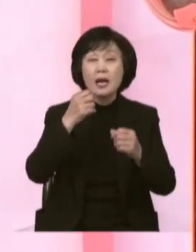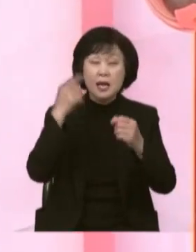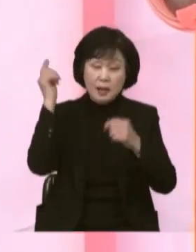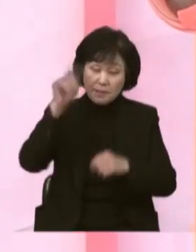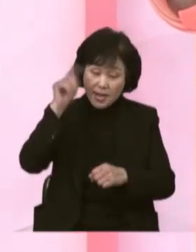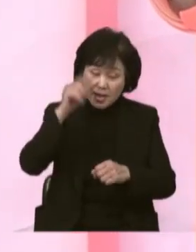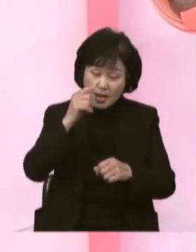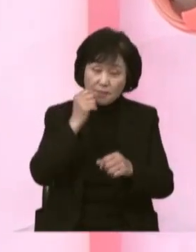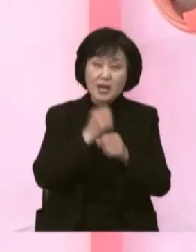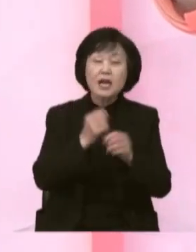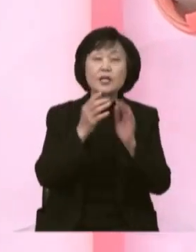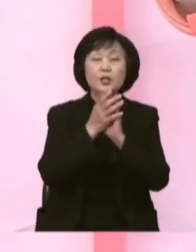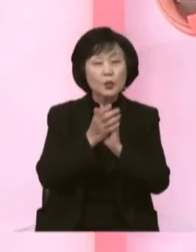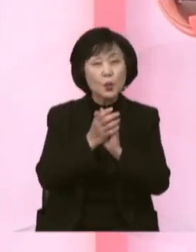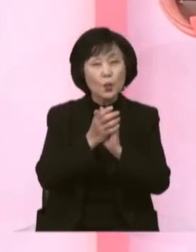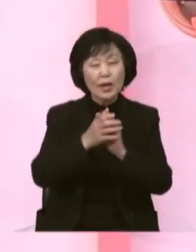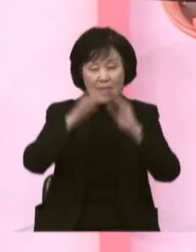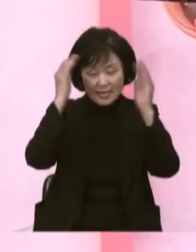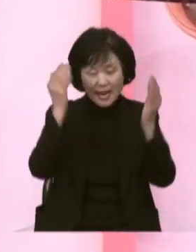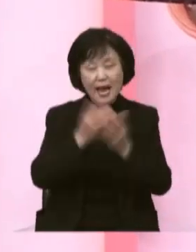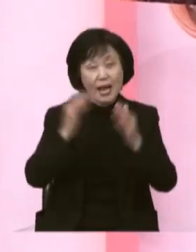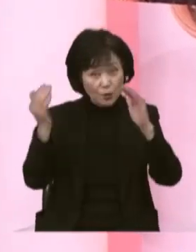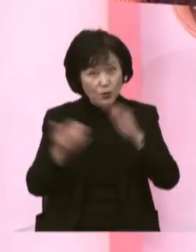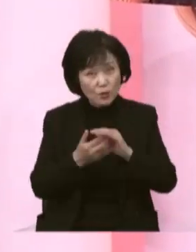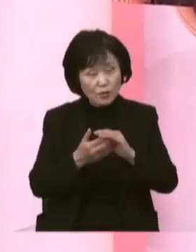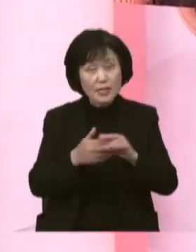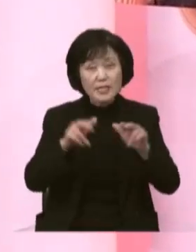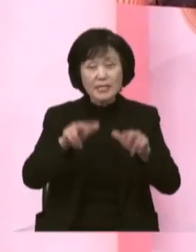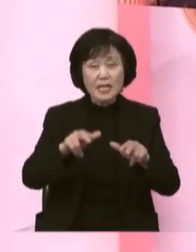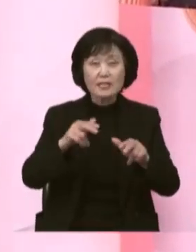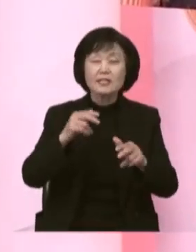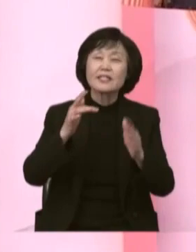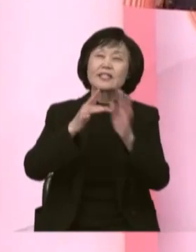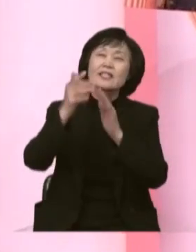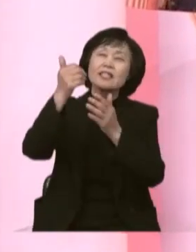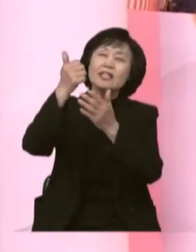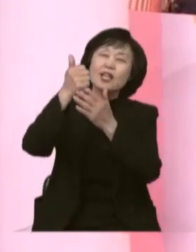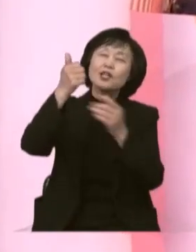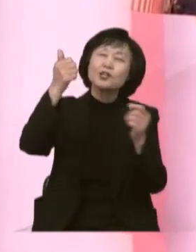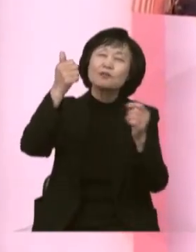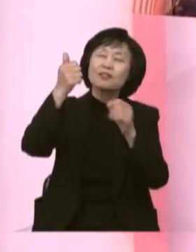다 이루어져서 그러니까 이제 예수님 곁에서